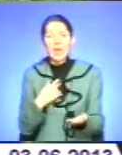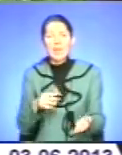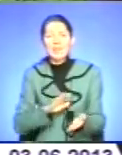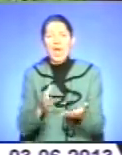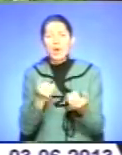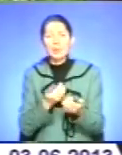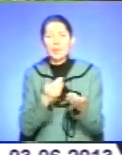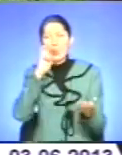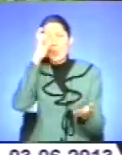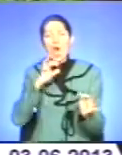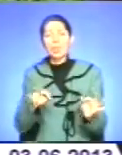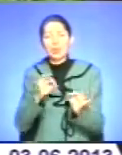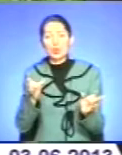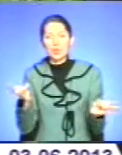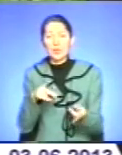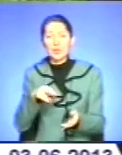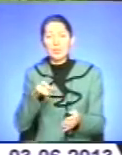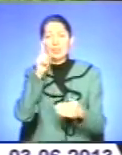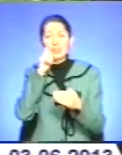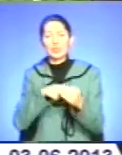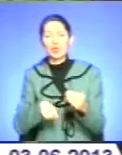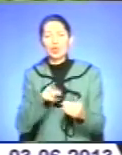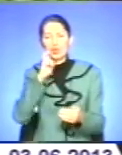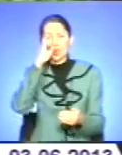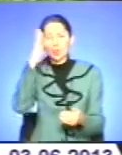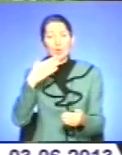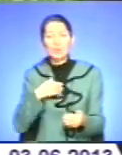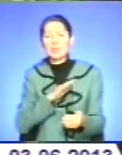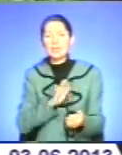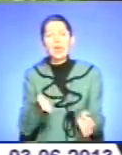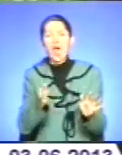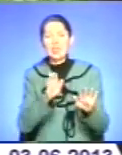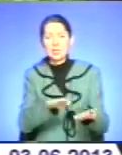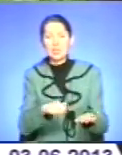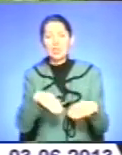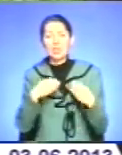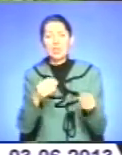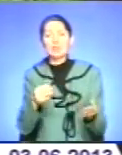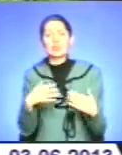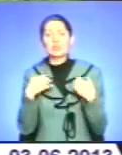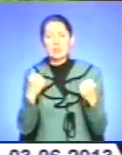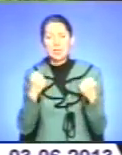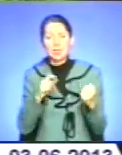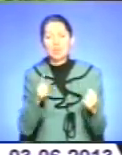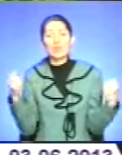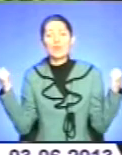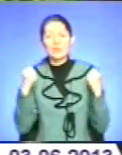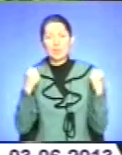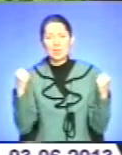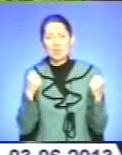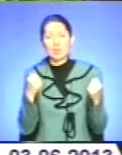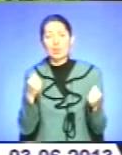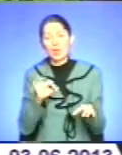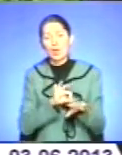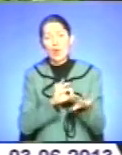отримаємо від Бога нічого. Треба йти вже з вірою, що Господь нас не залишить і дасть нам це зцілення. Чи фізичний вад